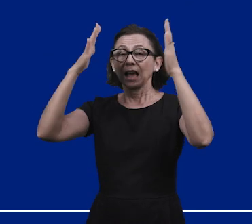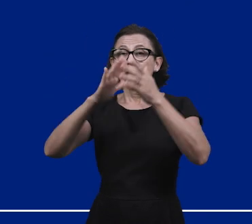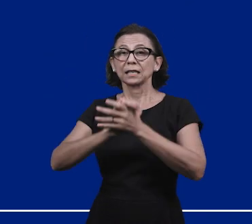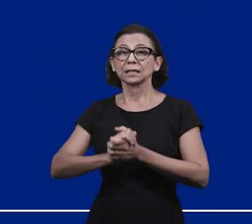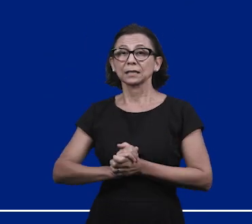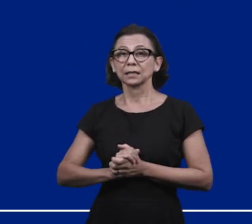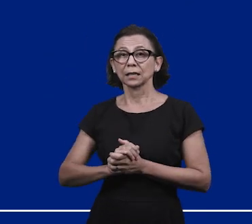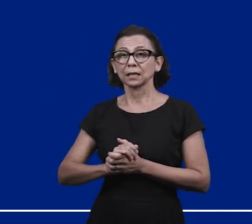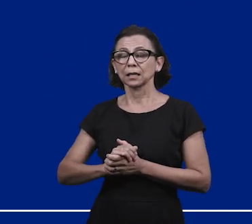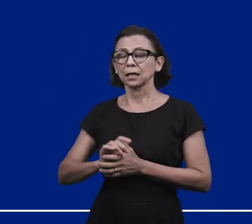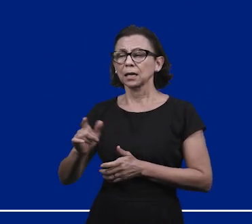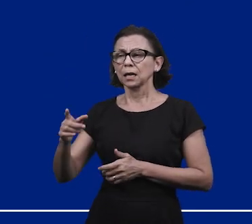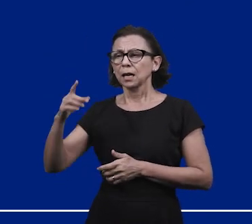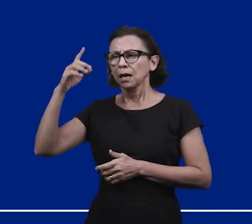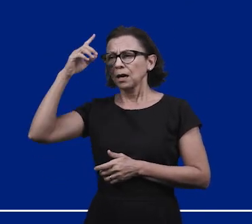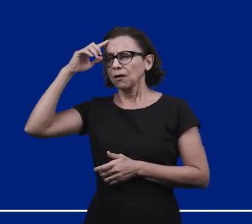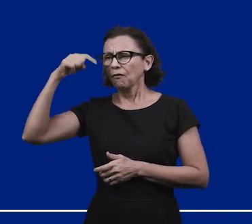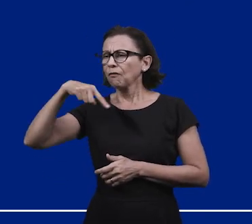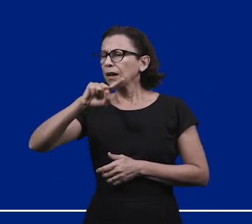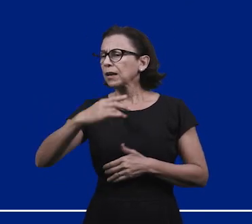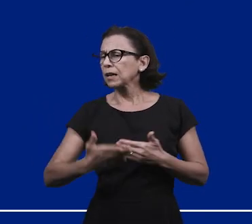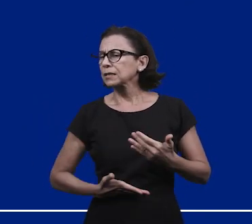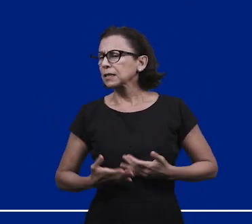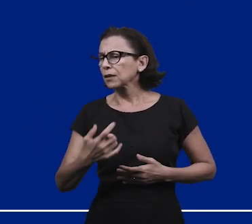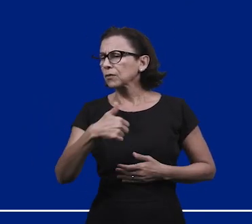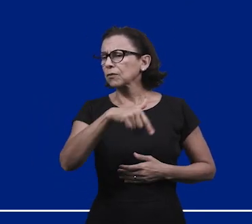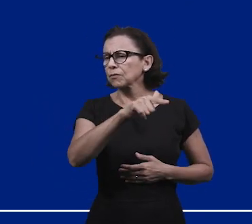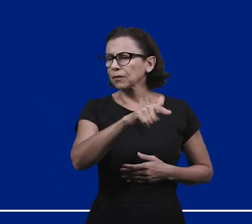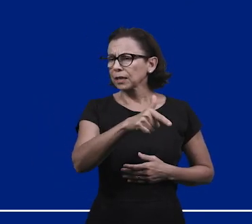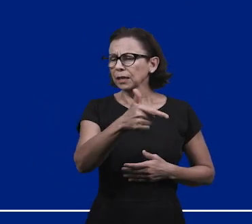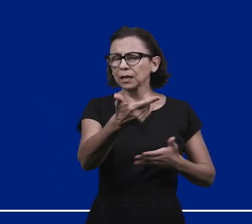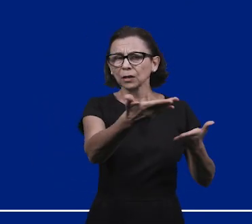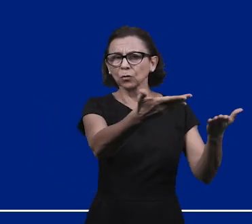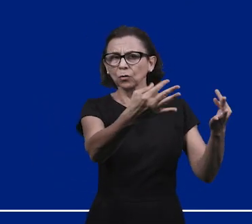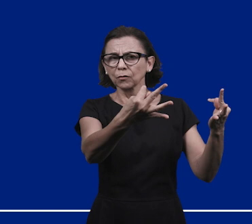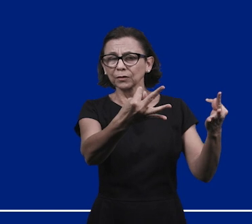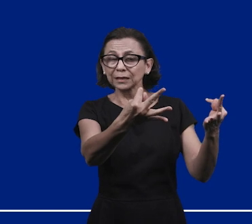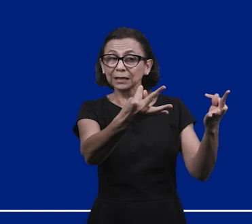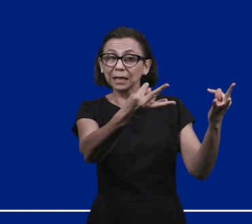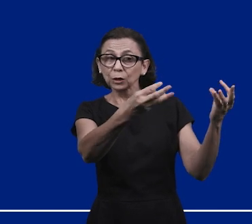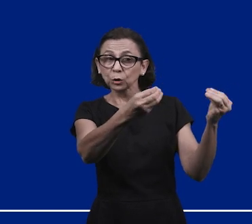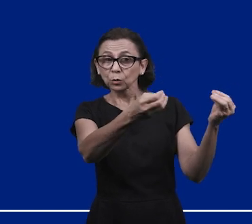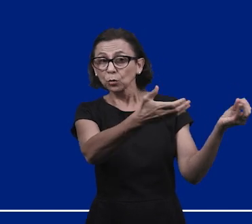la scène, a envoyé ses serviteurs, a dit aux invités, venez, car